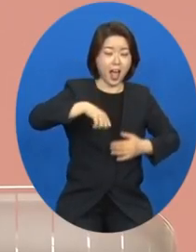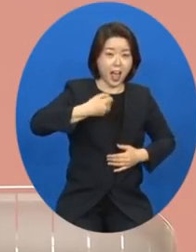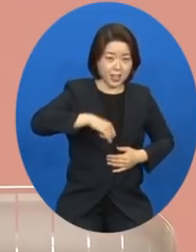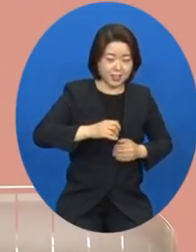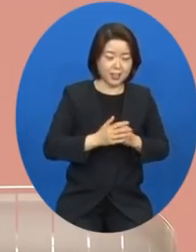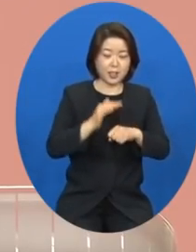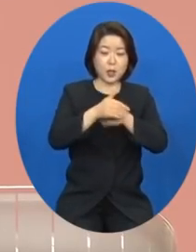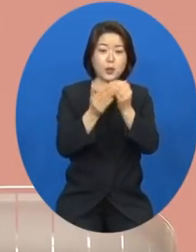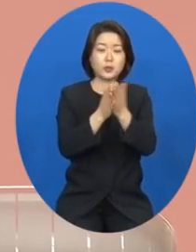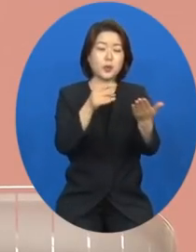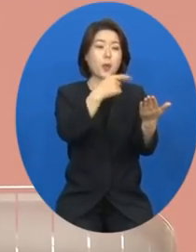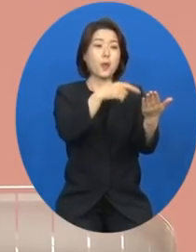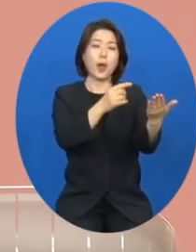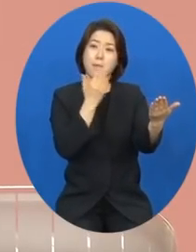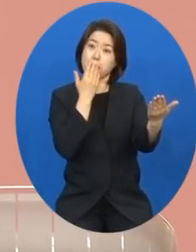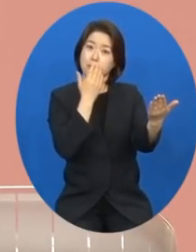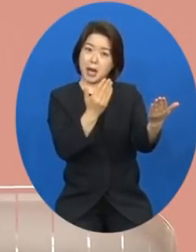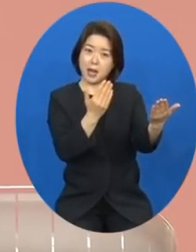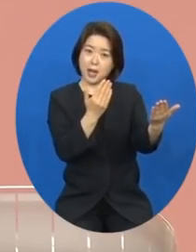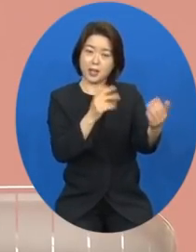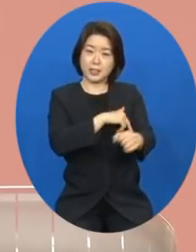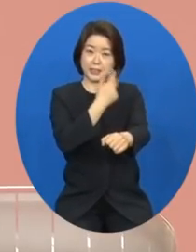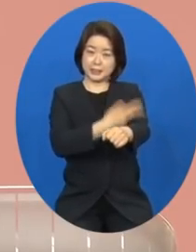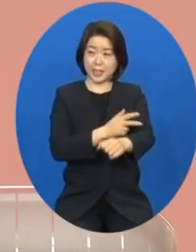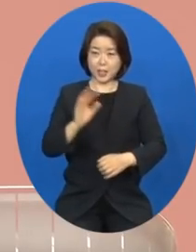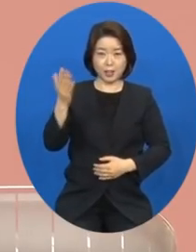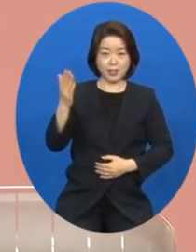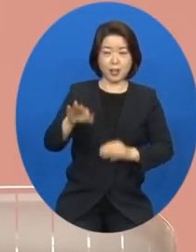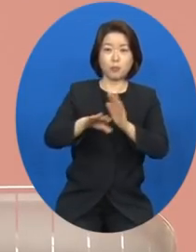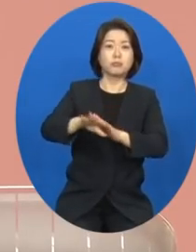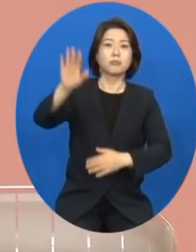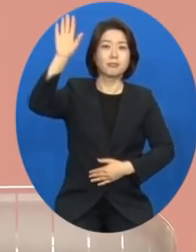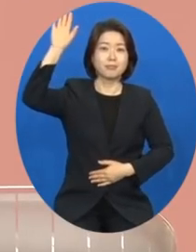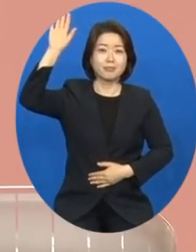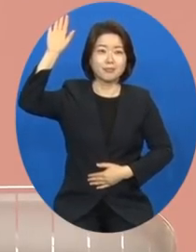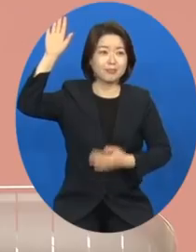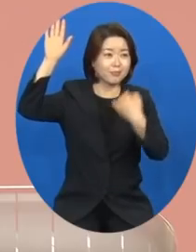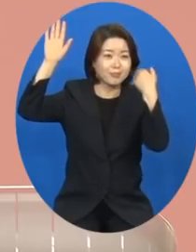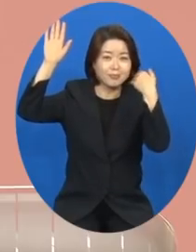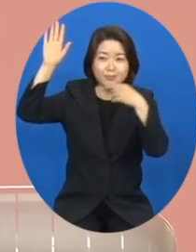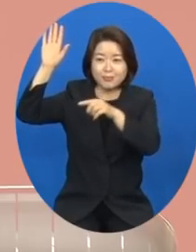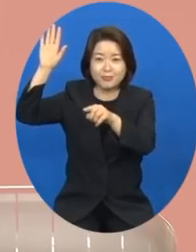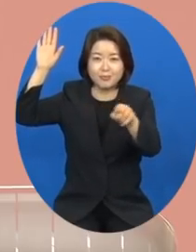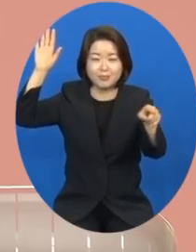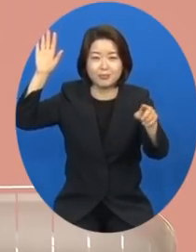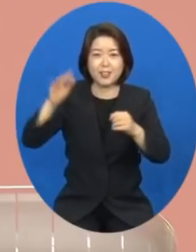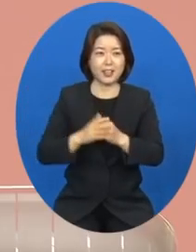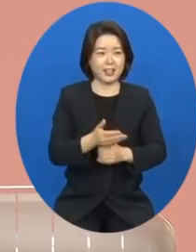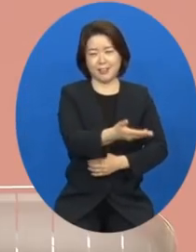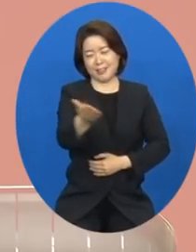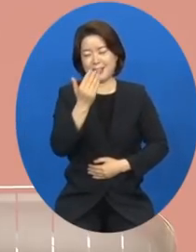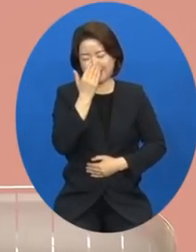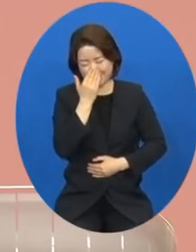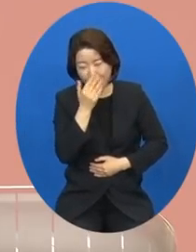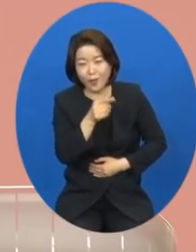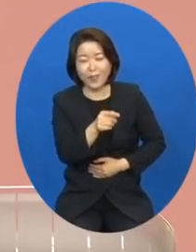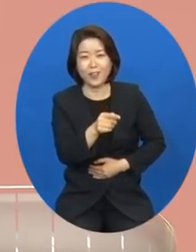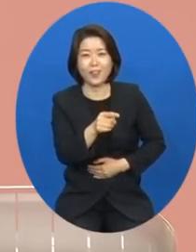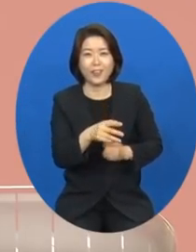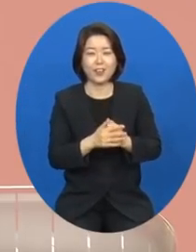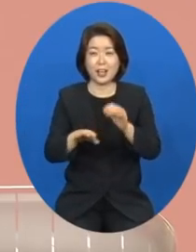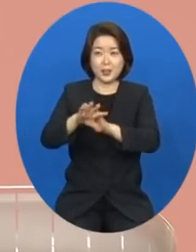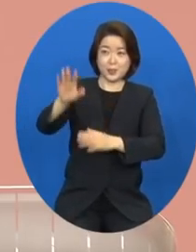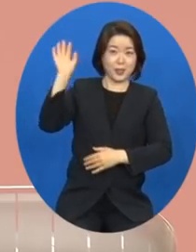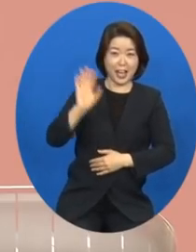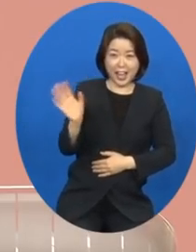좀 가르칠 수 있는 자격이 좀 된거 같다 한번 들어보세요 겸손 하셔서 손을 안